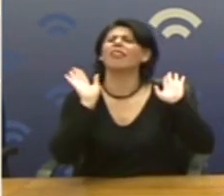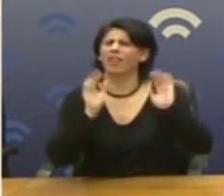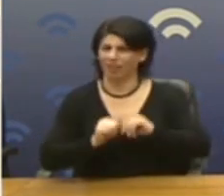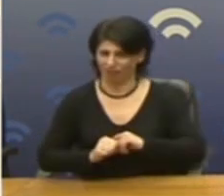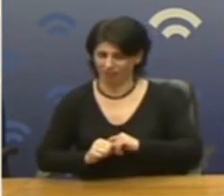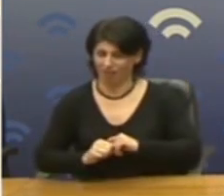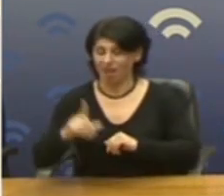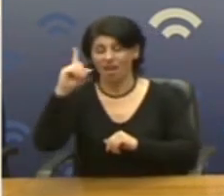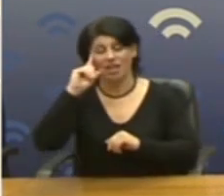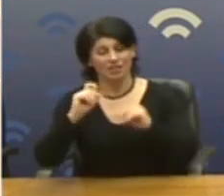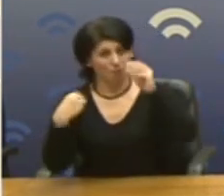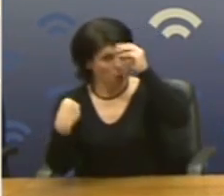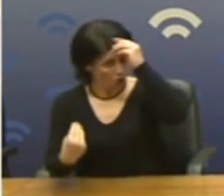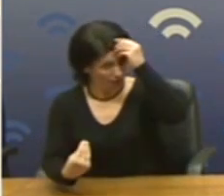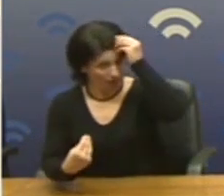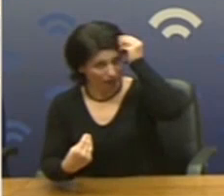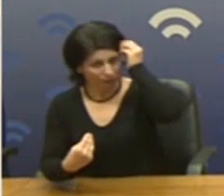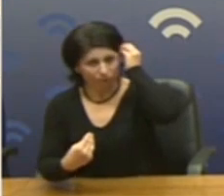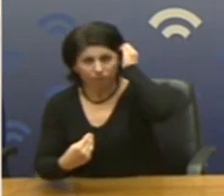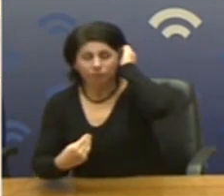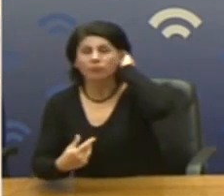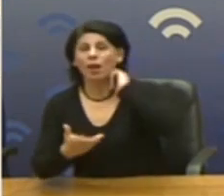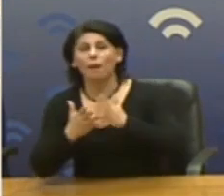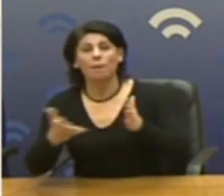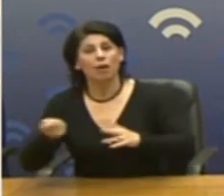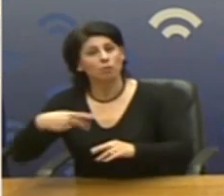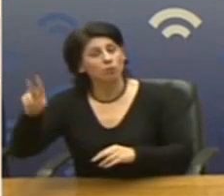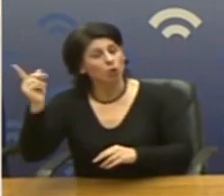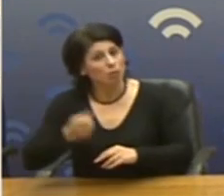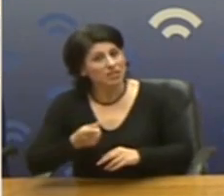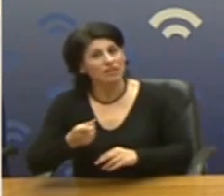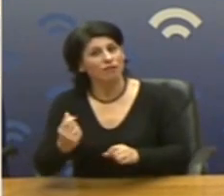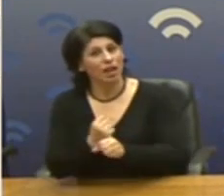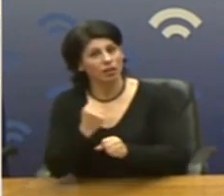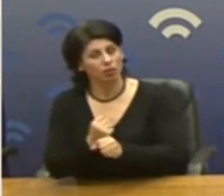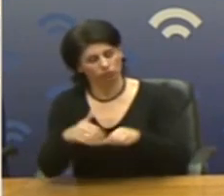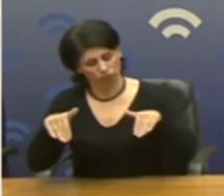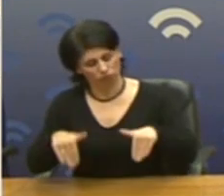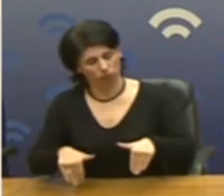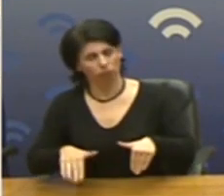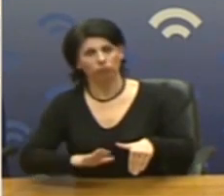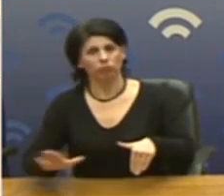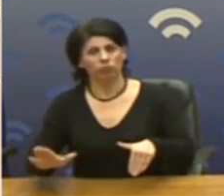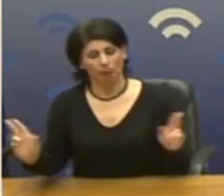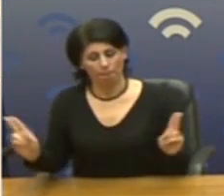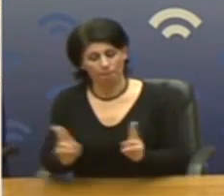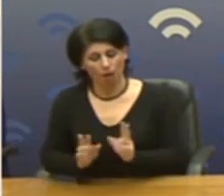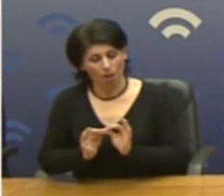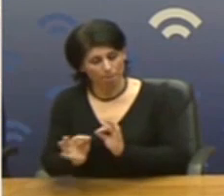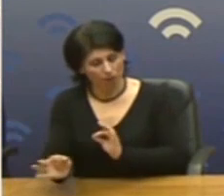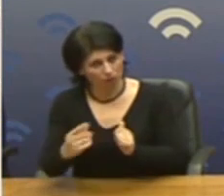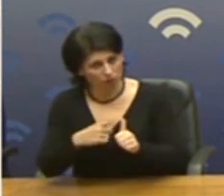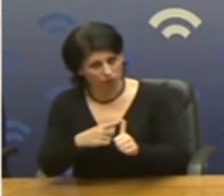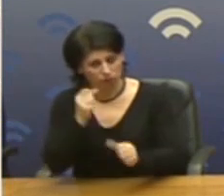ξέρετε πολύ καλά πως η μεγάλη πλειοψηφία των εργαζομένων πειθαρχούν και στα περιοριστικά μέτρα,